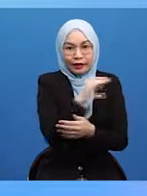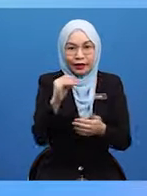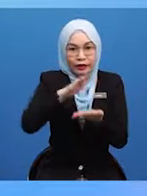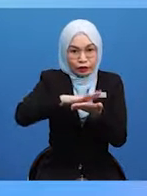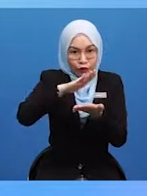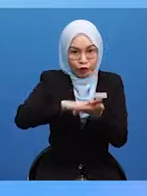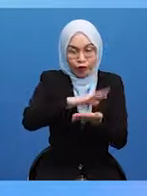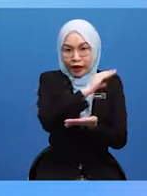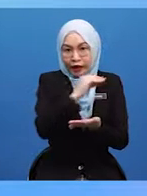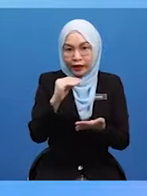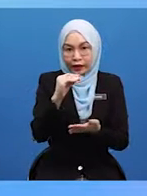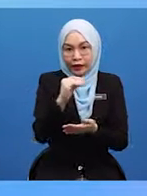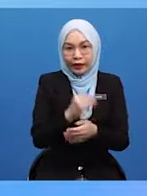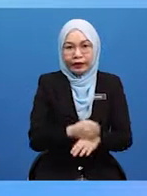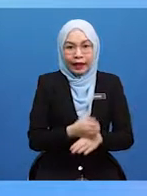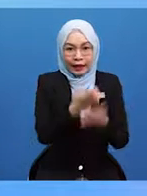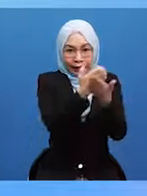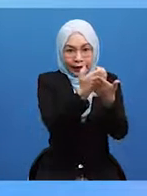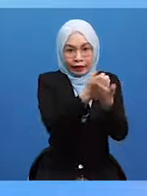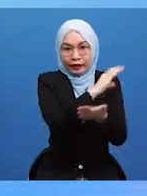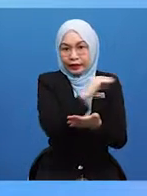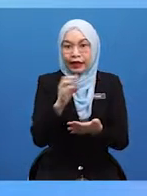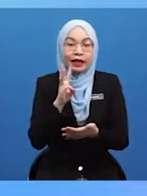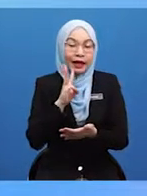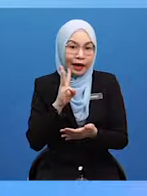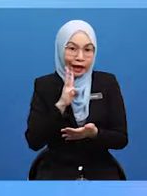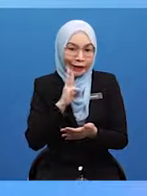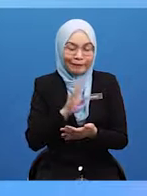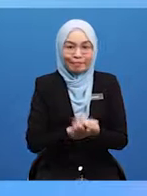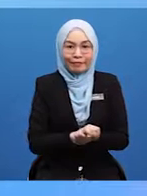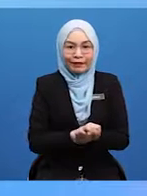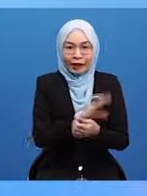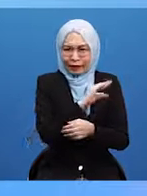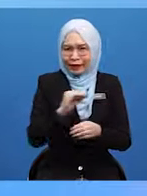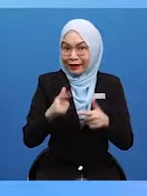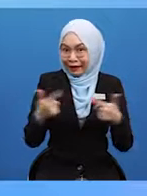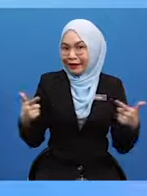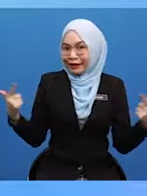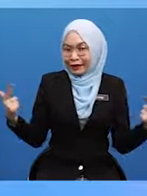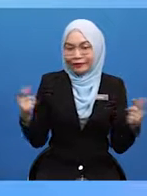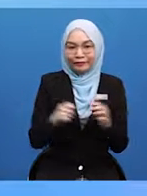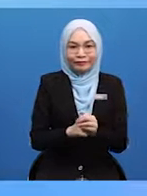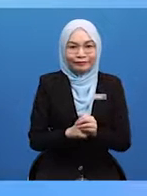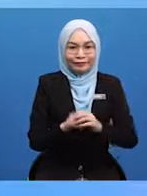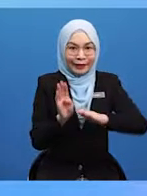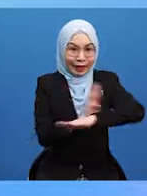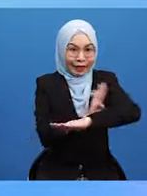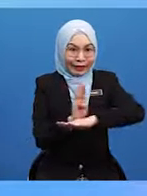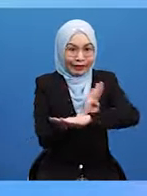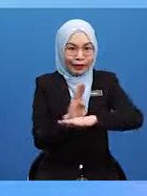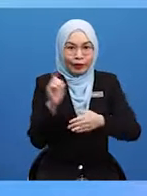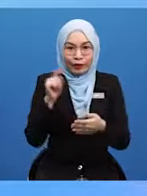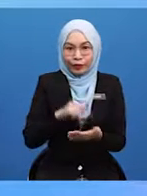air serta lain-lain kemudahan. Kegiatan ekonomi di kawasan bandar